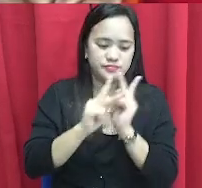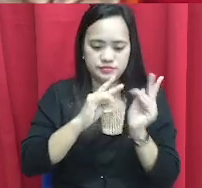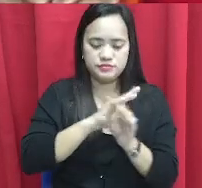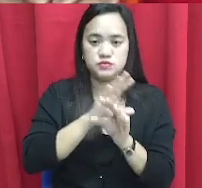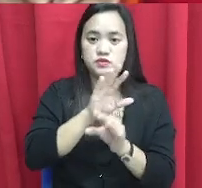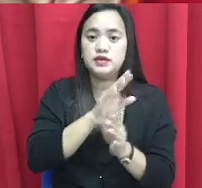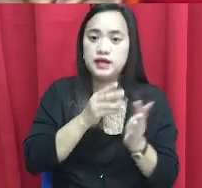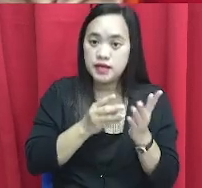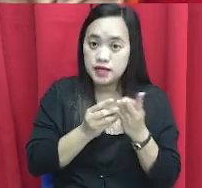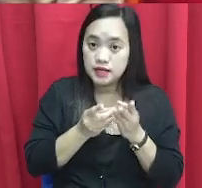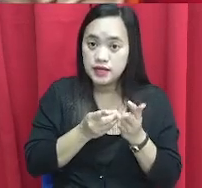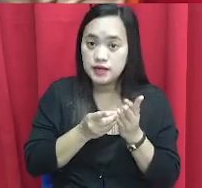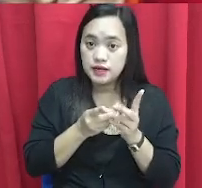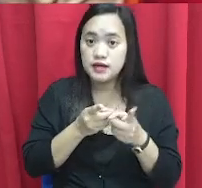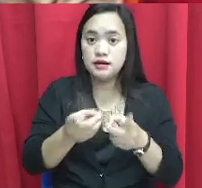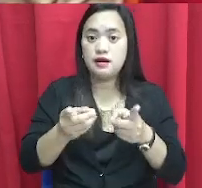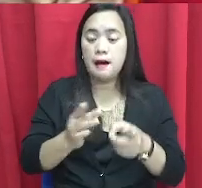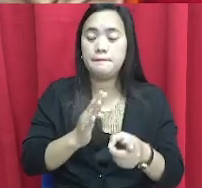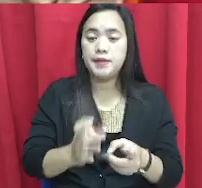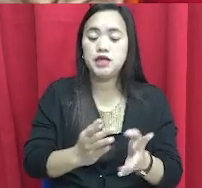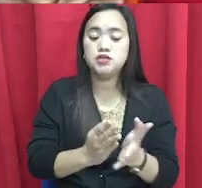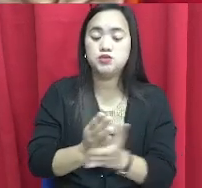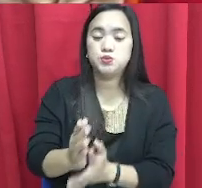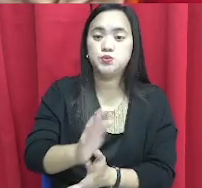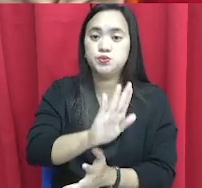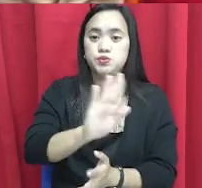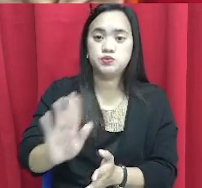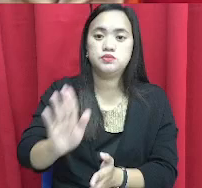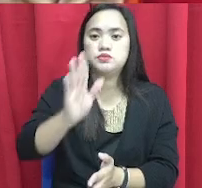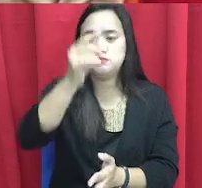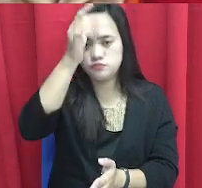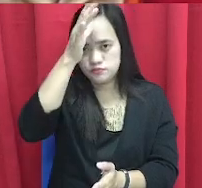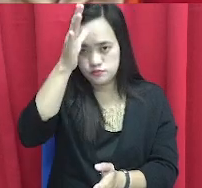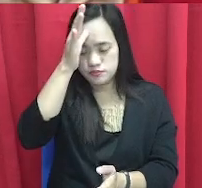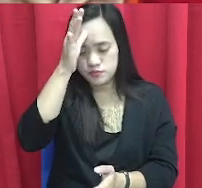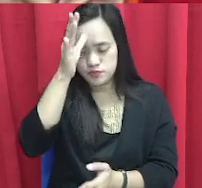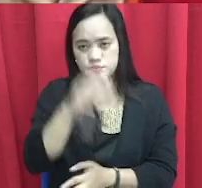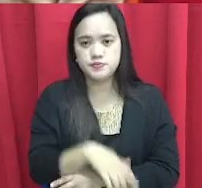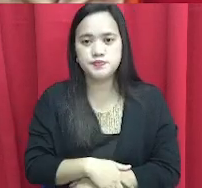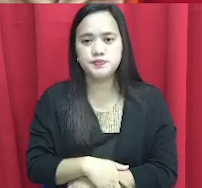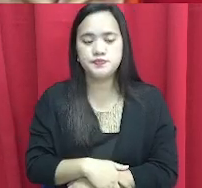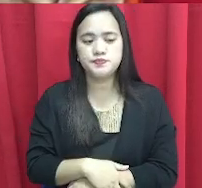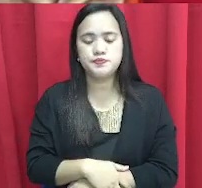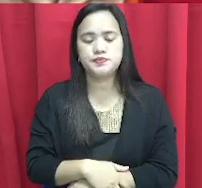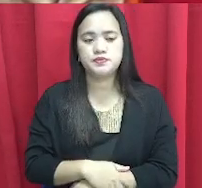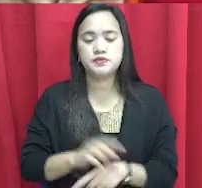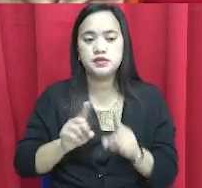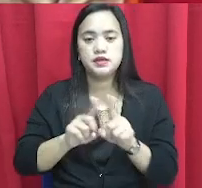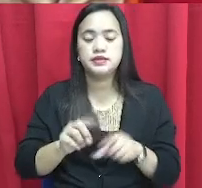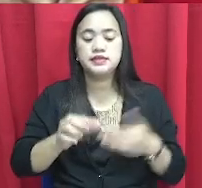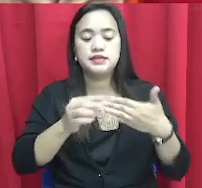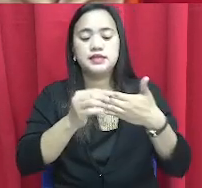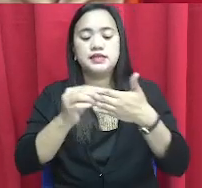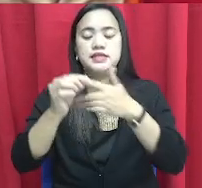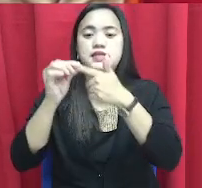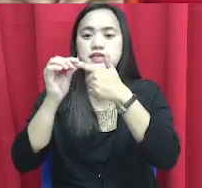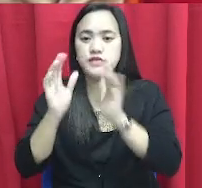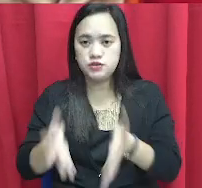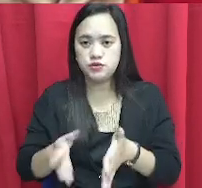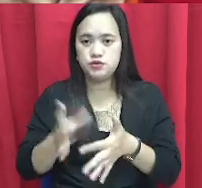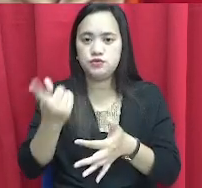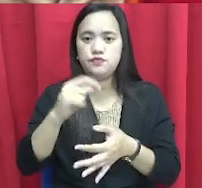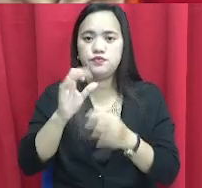iyong family but through you as a leader of the home of the family mga kapatid ikaw ang gagamitin ng